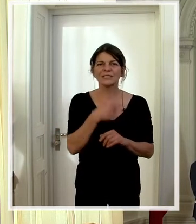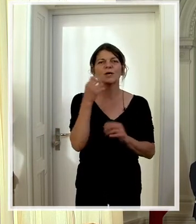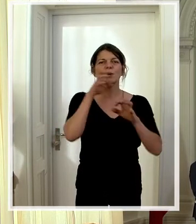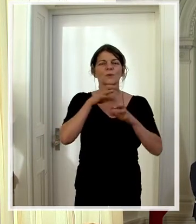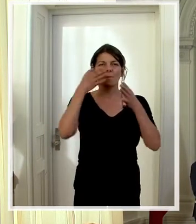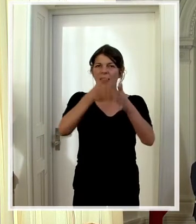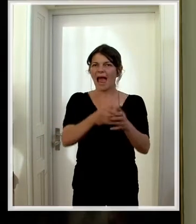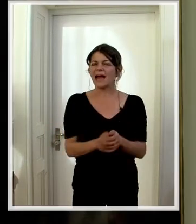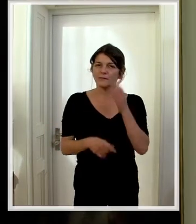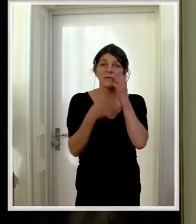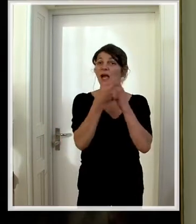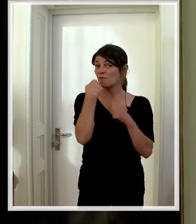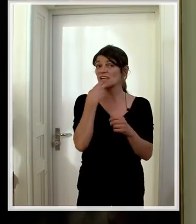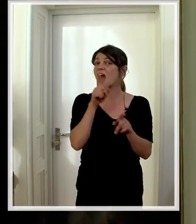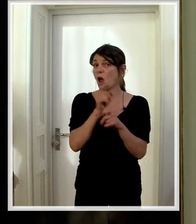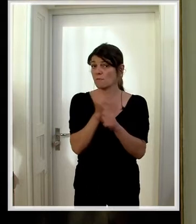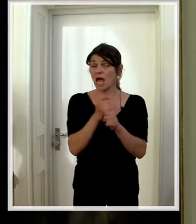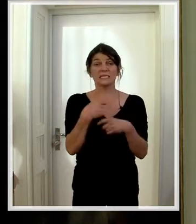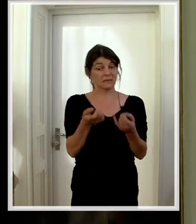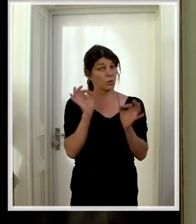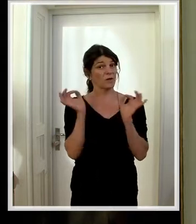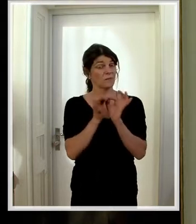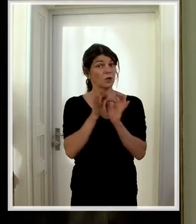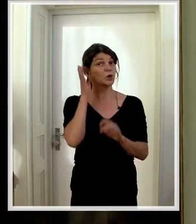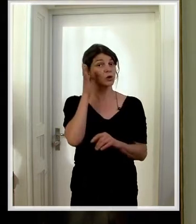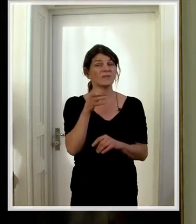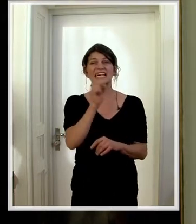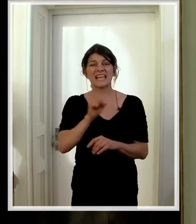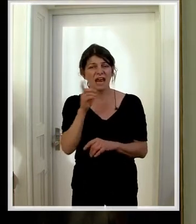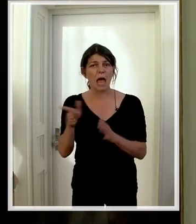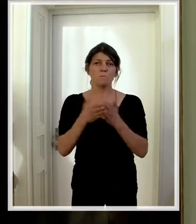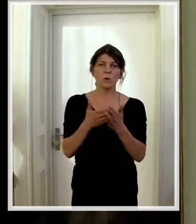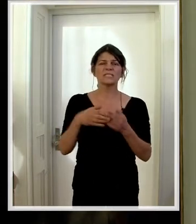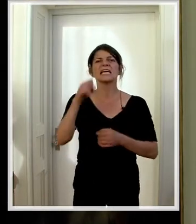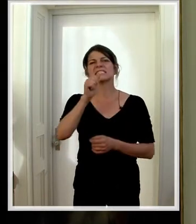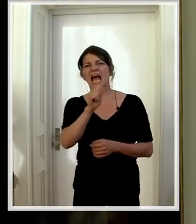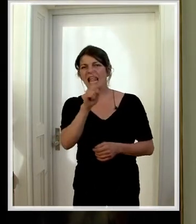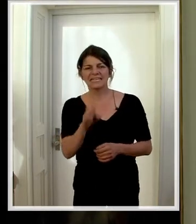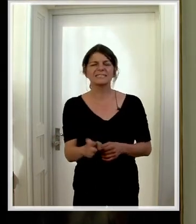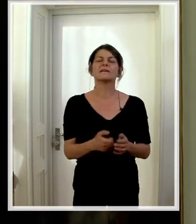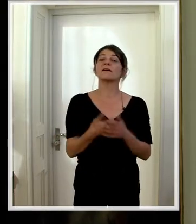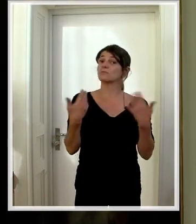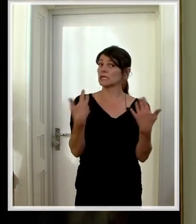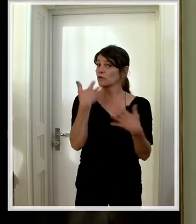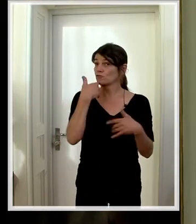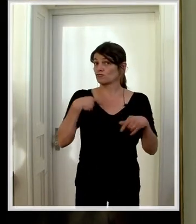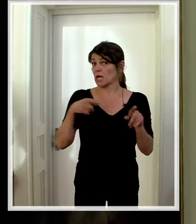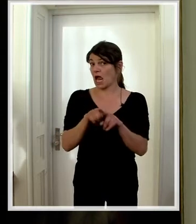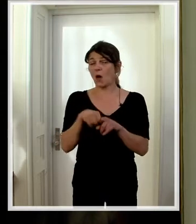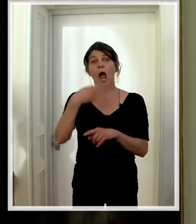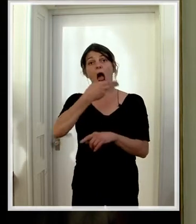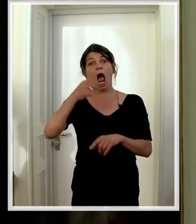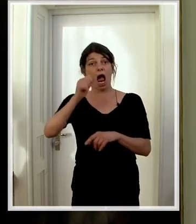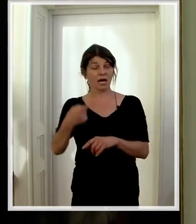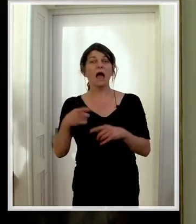Bahnhof Fährhütte kommt. Ja. Oder? Wir haben gute Verbindungen dann in Zukunft in Seefeld, in Buchs, in Saletz. Wir täten uns wünschen, dass es in Haag dann auch mal